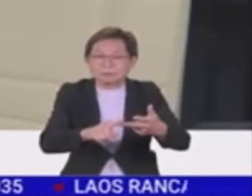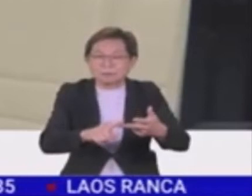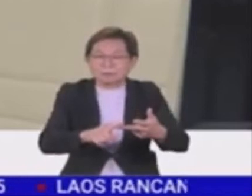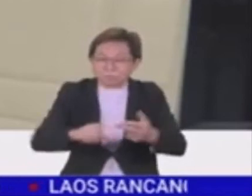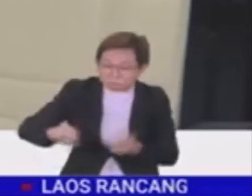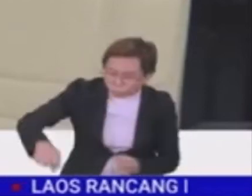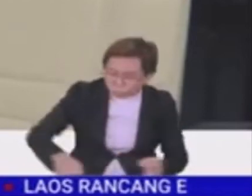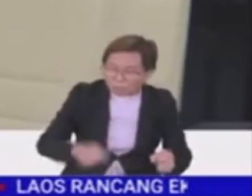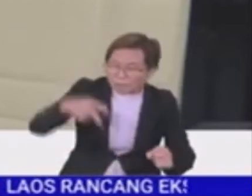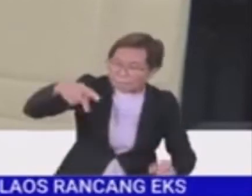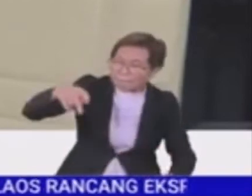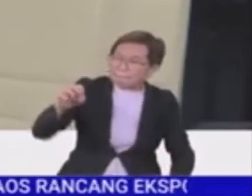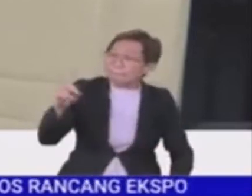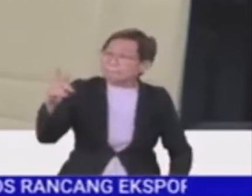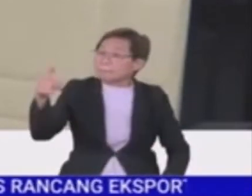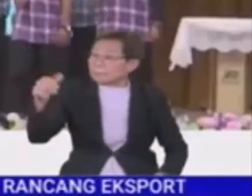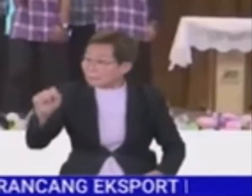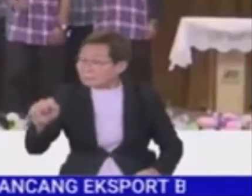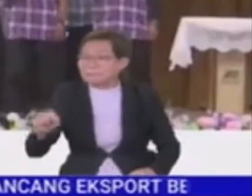Pedas.